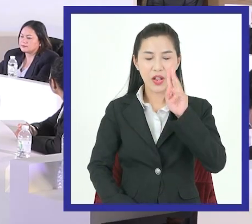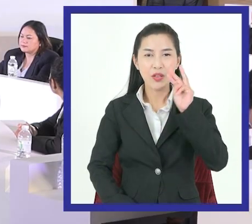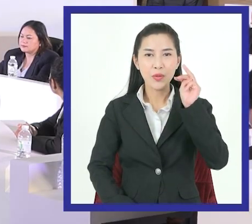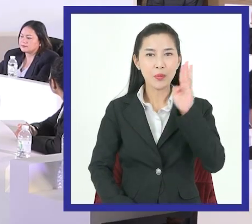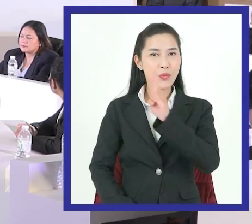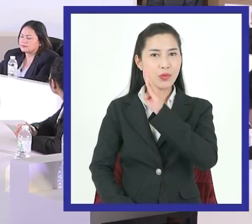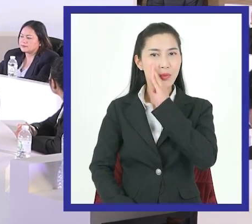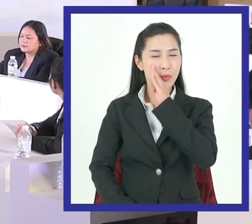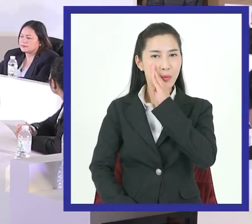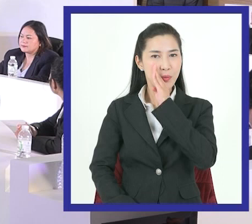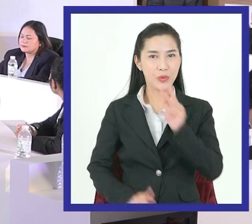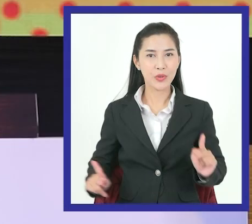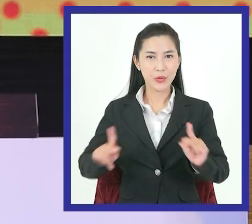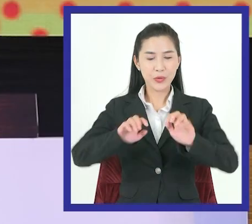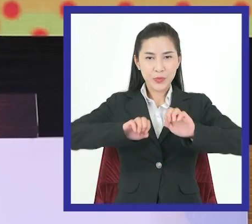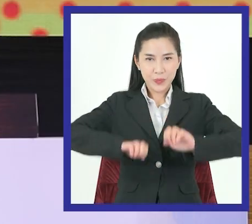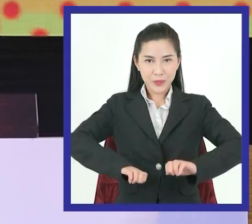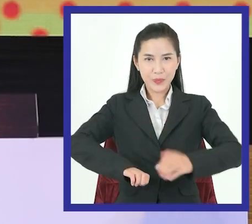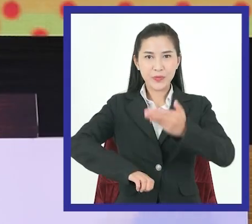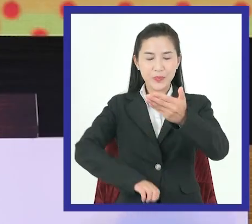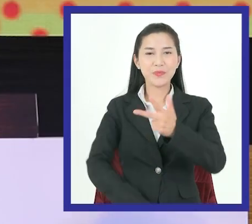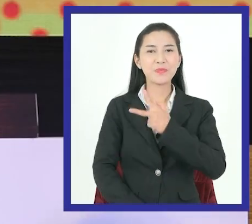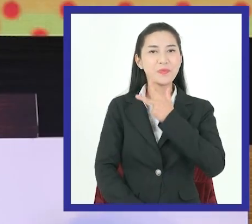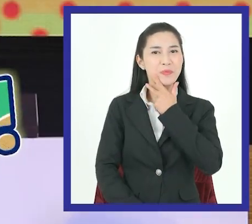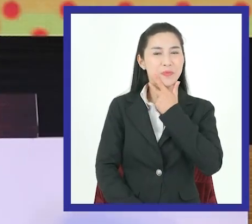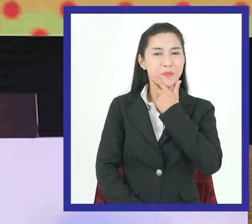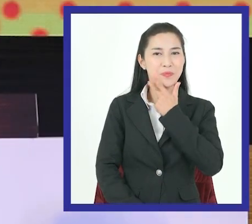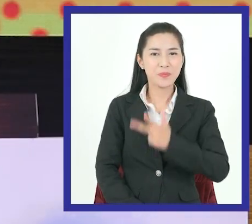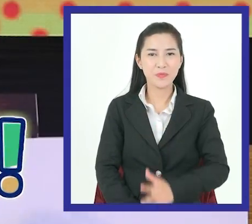การกระทรวงมหาดไทยท่านอนุเธียร